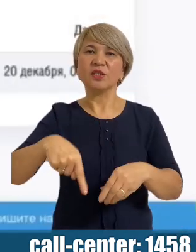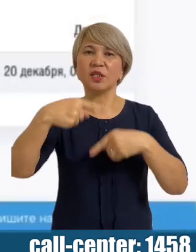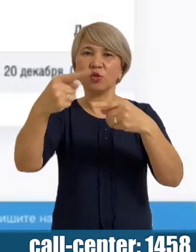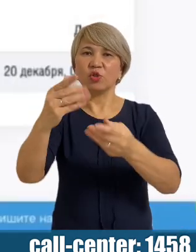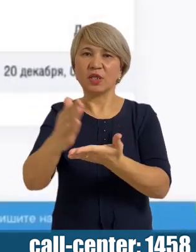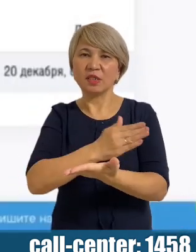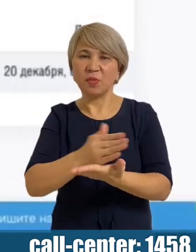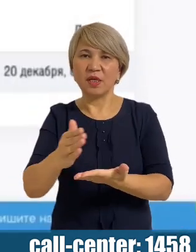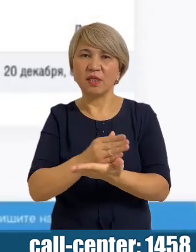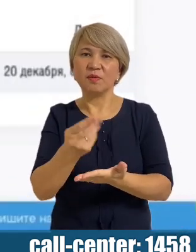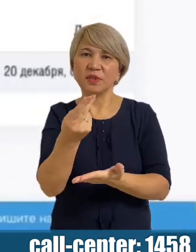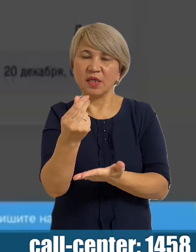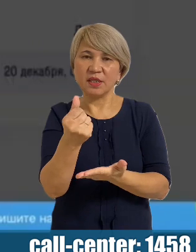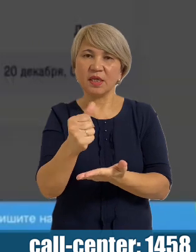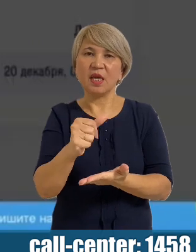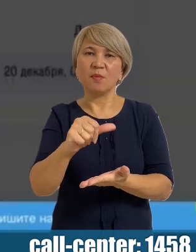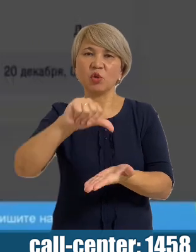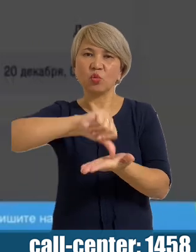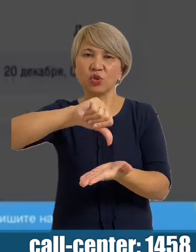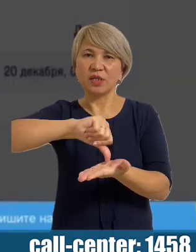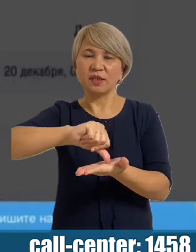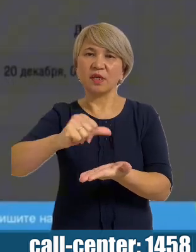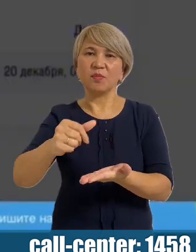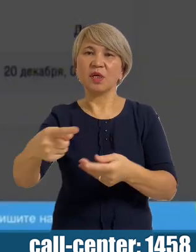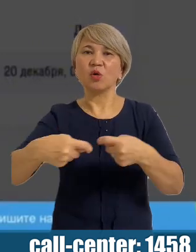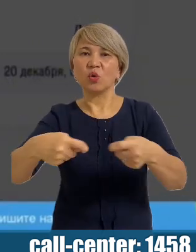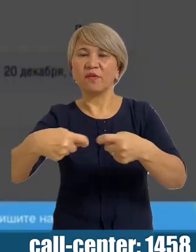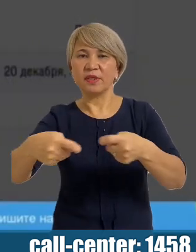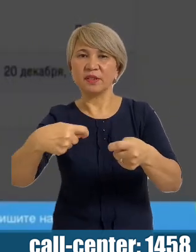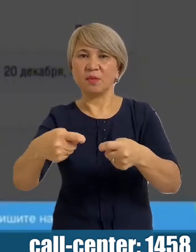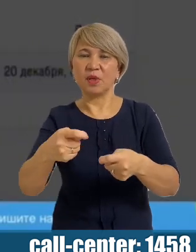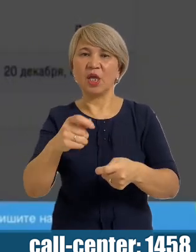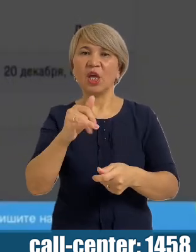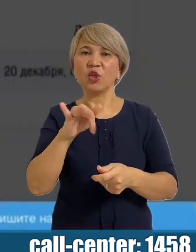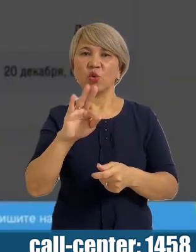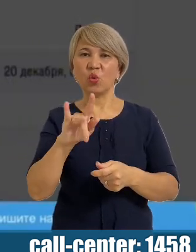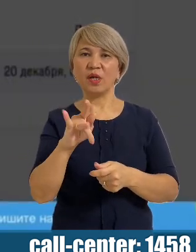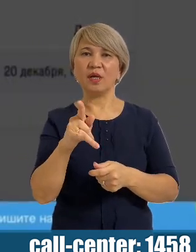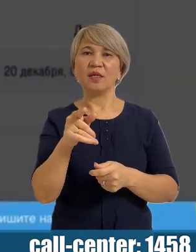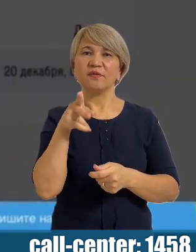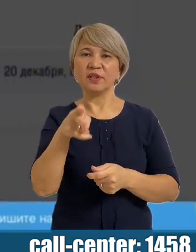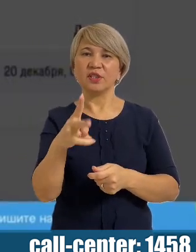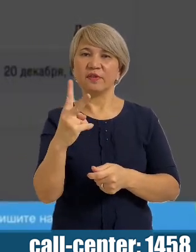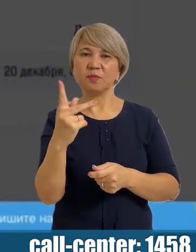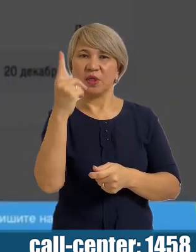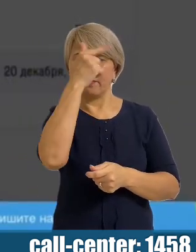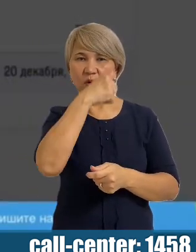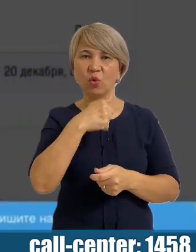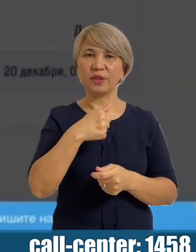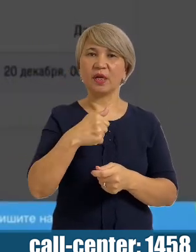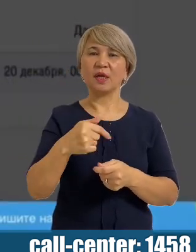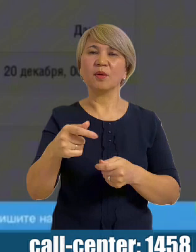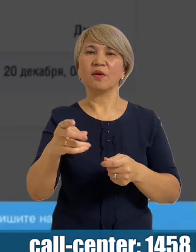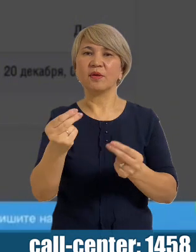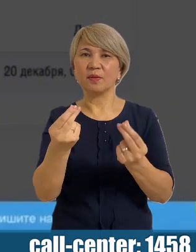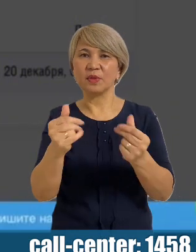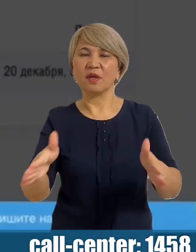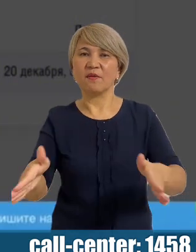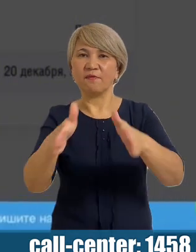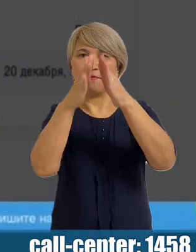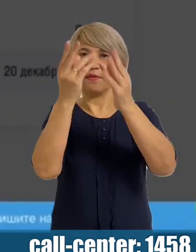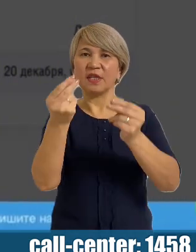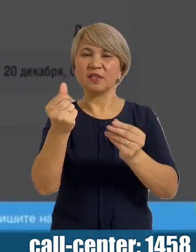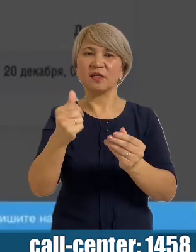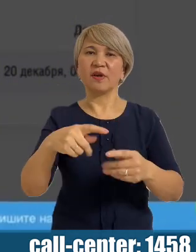последующим распределением дохода между участниками и организаторами. В июле 2021 года агентством по регулированию